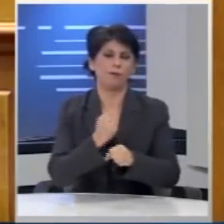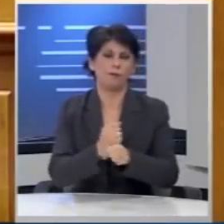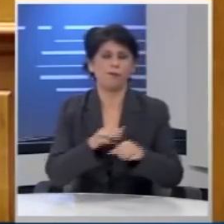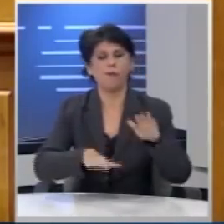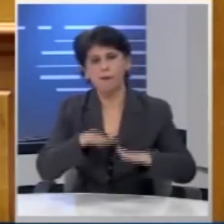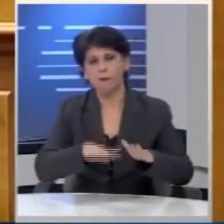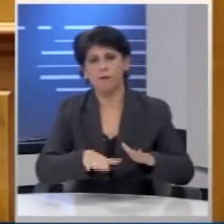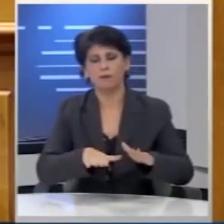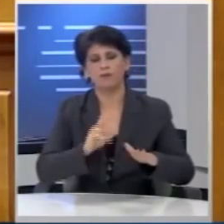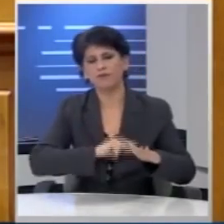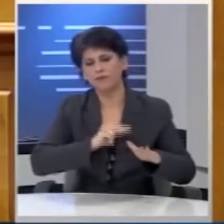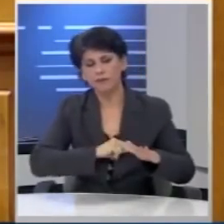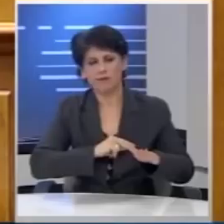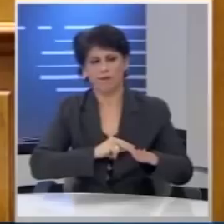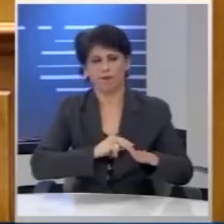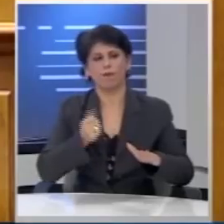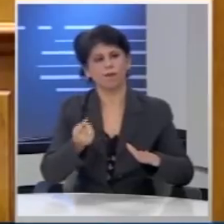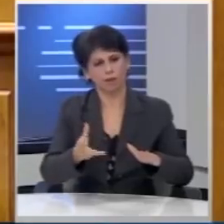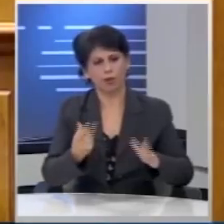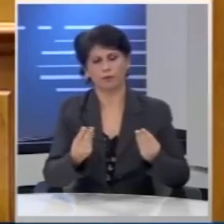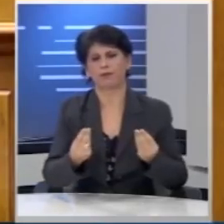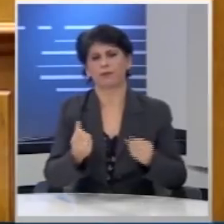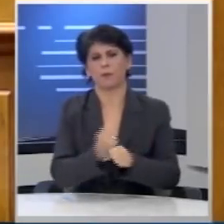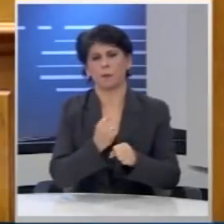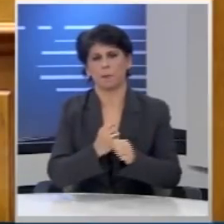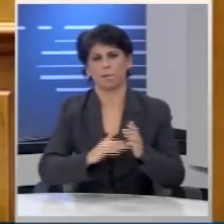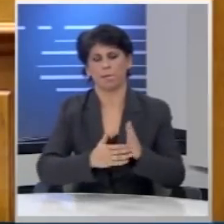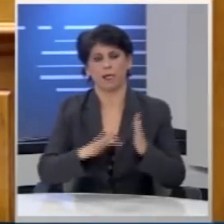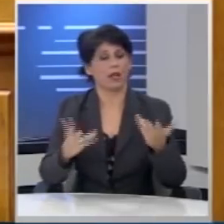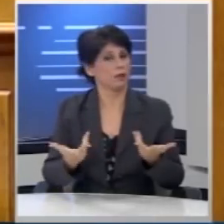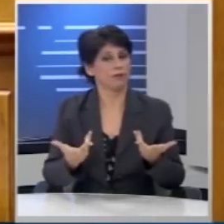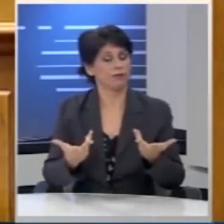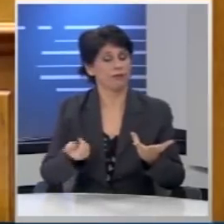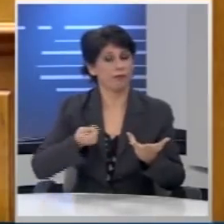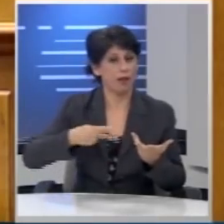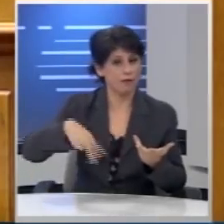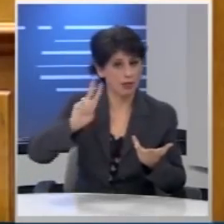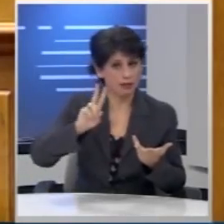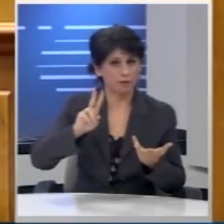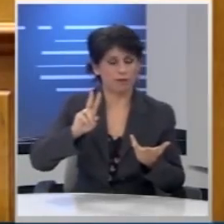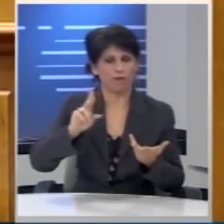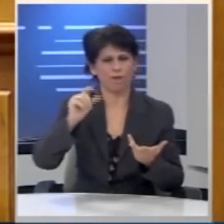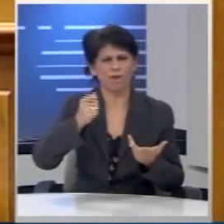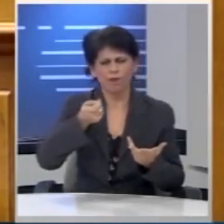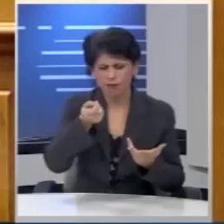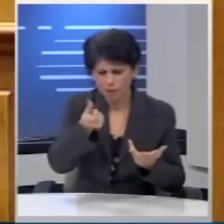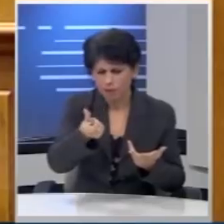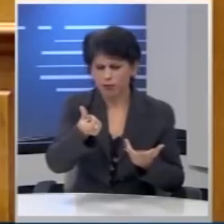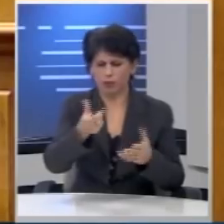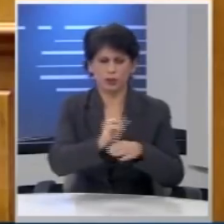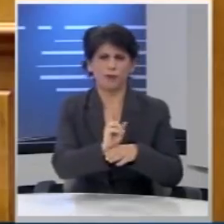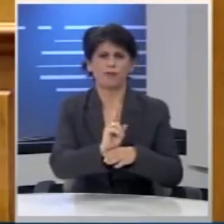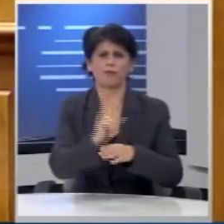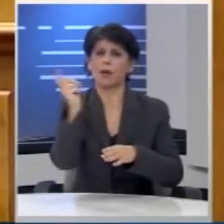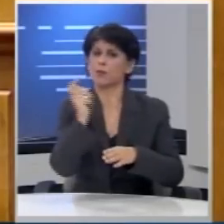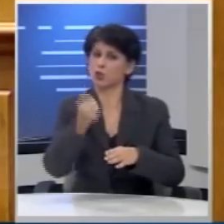απασχολούν αναλογικά με τα κέρδη τους αρκετούς εργαζόμενους. Γιατί αυξάνεται ελάχιστα και στα χαρτιά